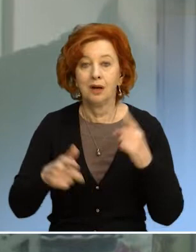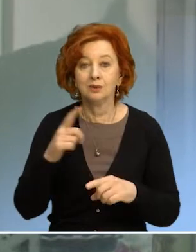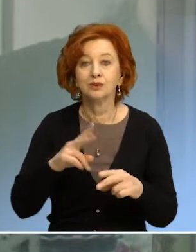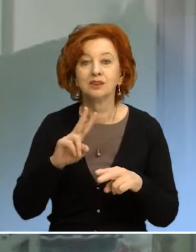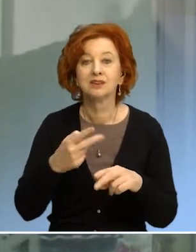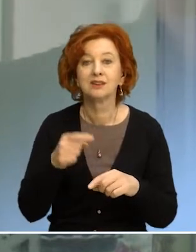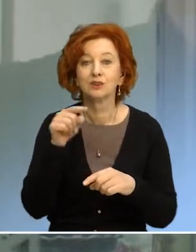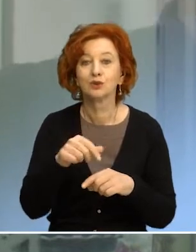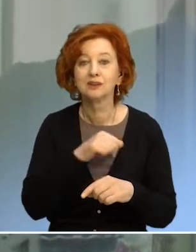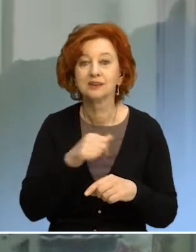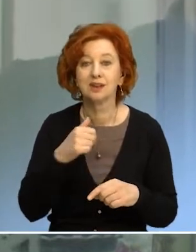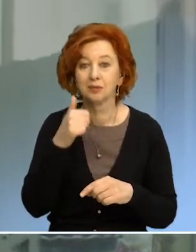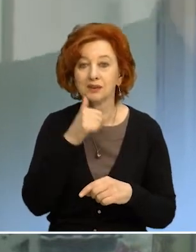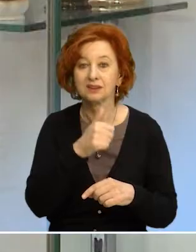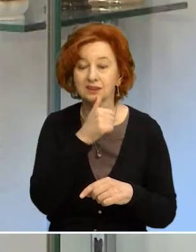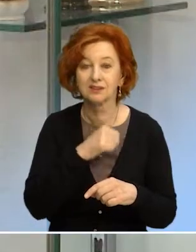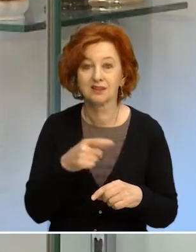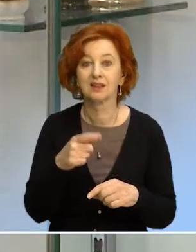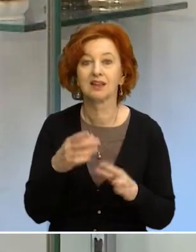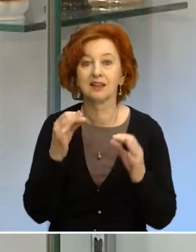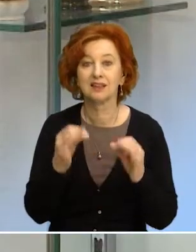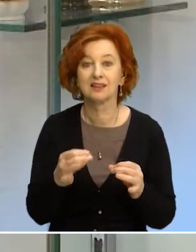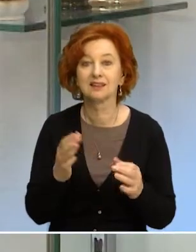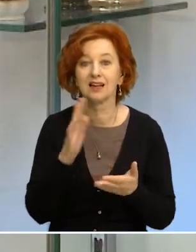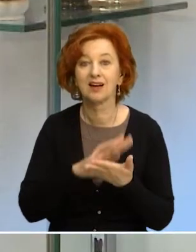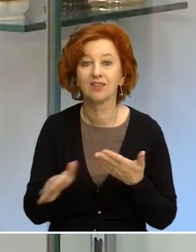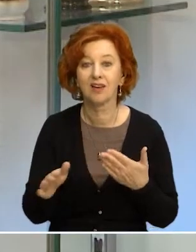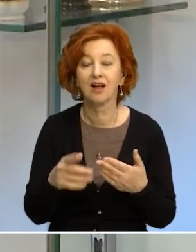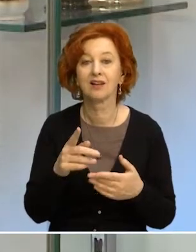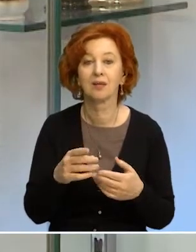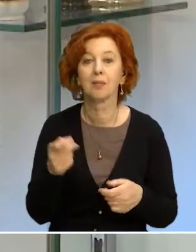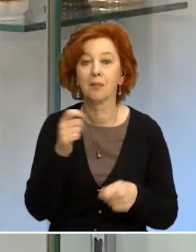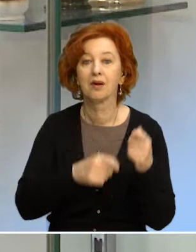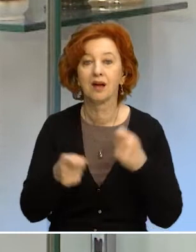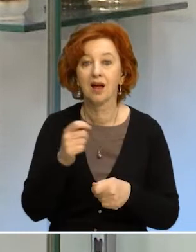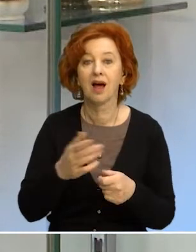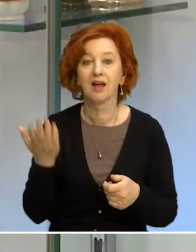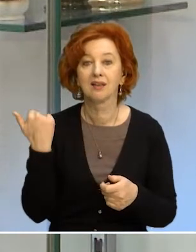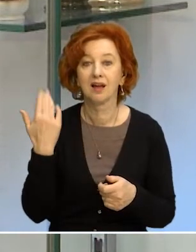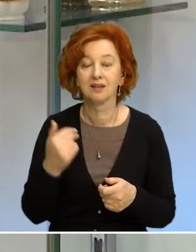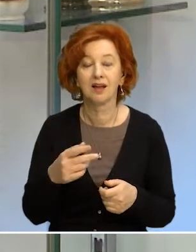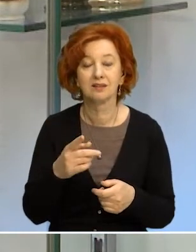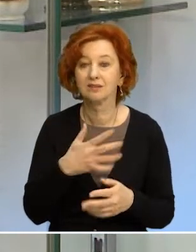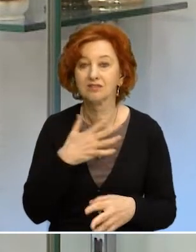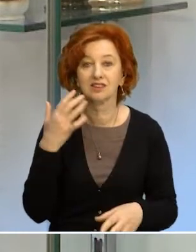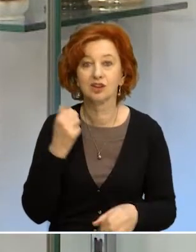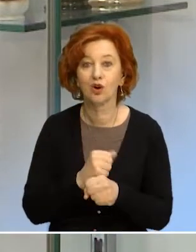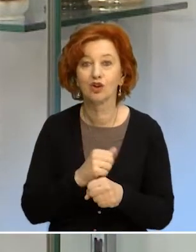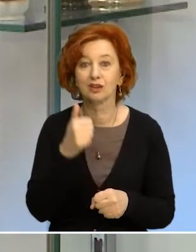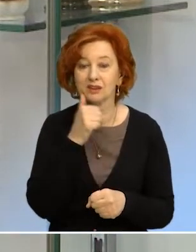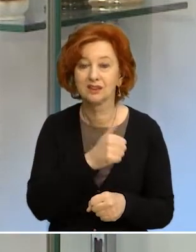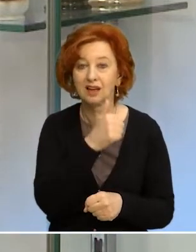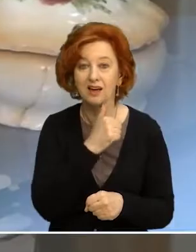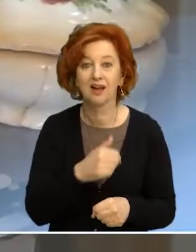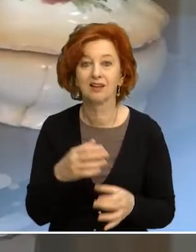тот самый секрет, который очень долго скрывал Китай. Ну, Китай много чего скрывал-то сейчас, он нам производит все, а тогда держалось в строжайшем